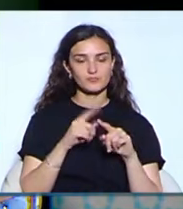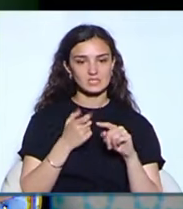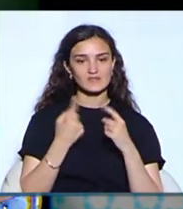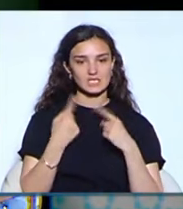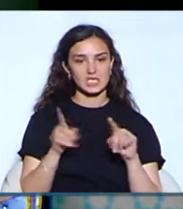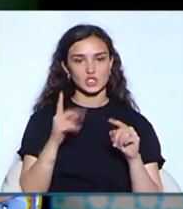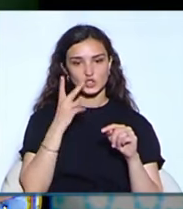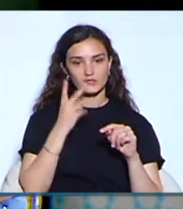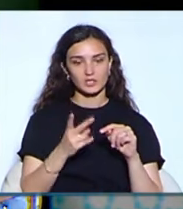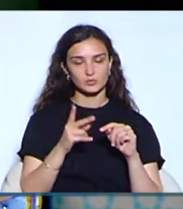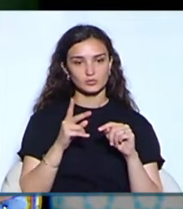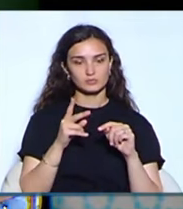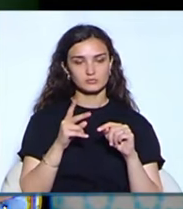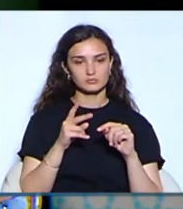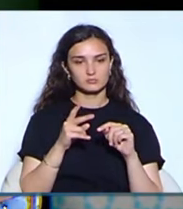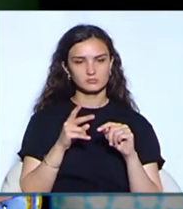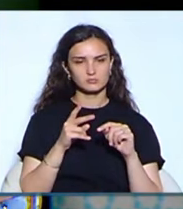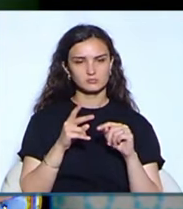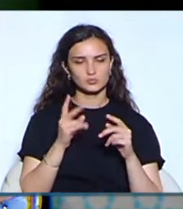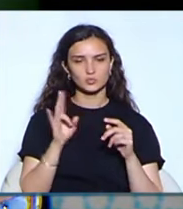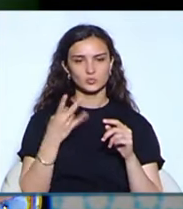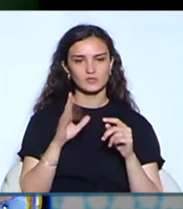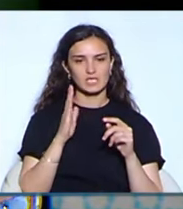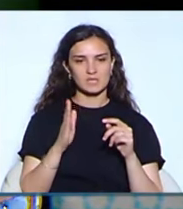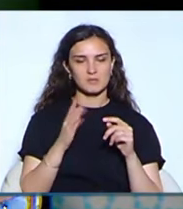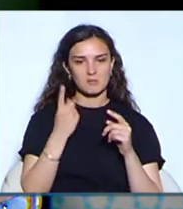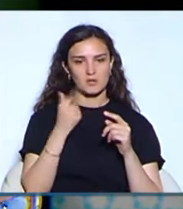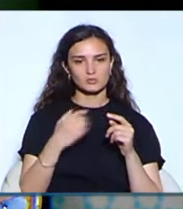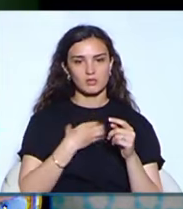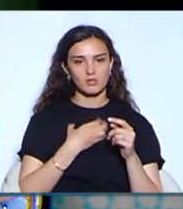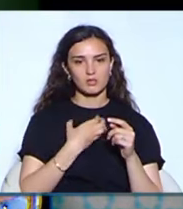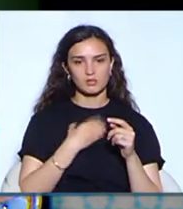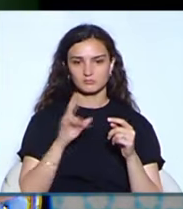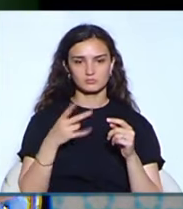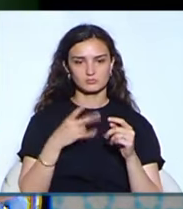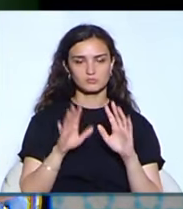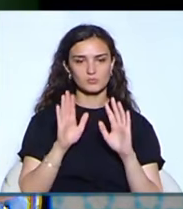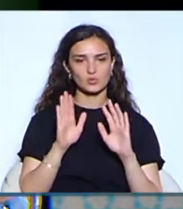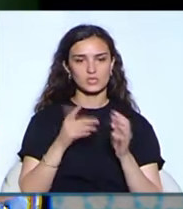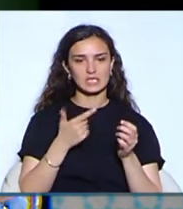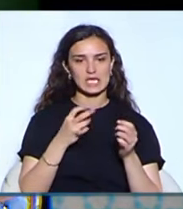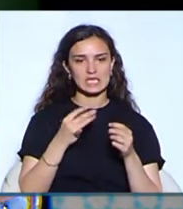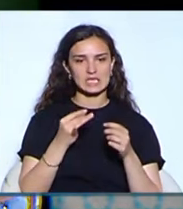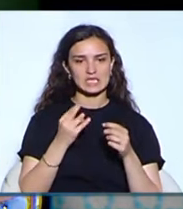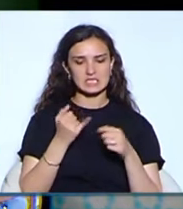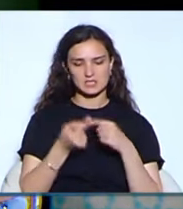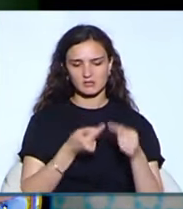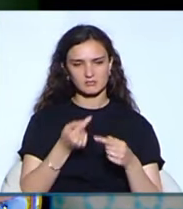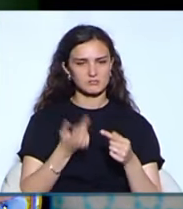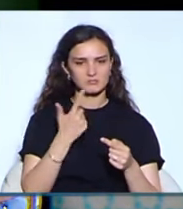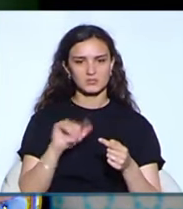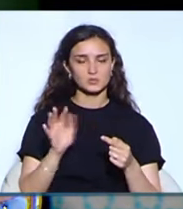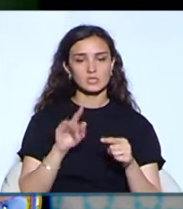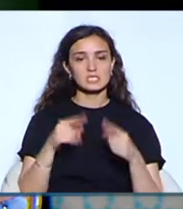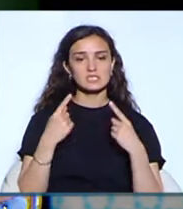შევხედოთ ამას და ნუ გვექნება ასეთი ვიწრო შეხედულება და ნუ გამოვეკიდებით მხოლოდ გენეტიკურ რისკ ფაქტორს. იქ